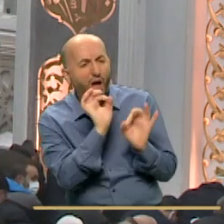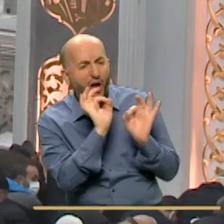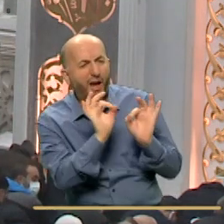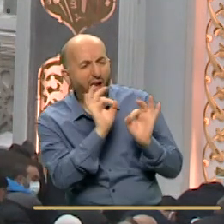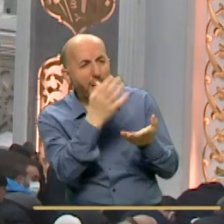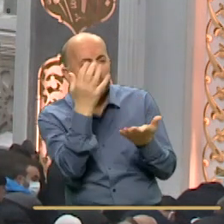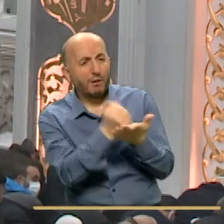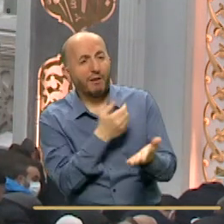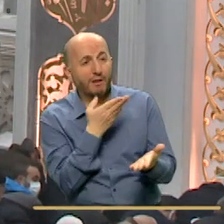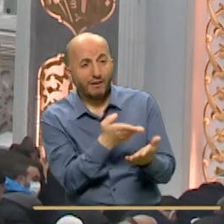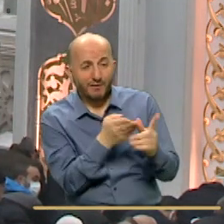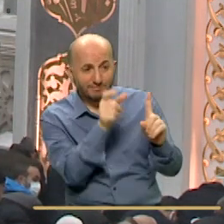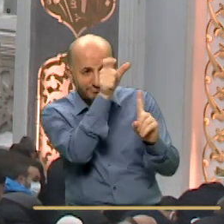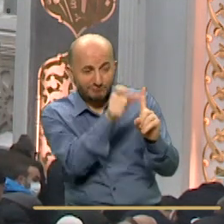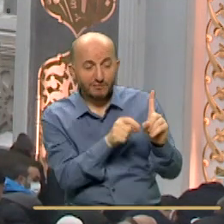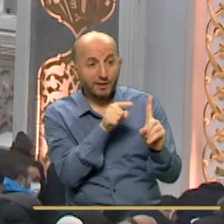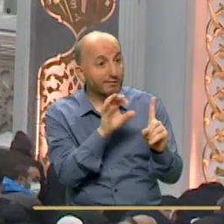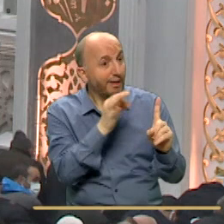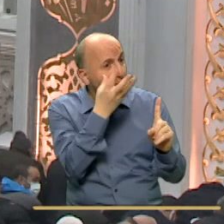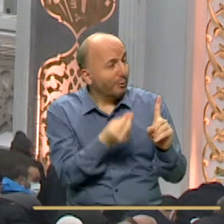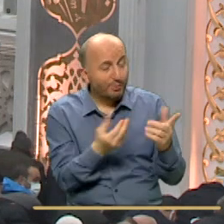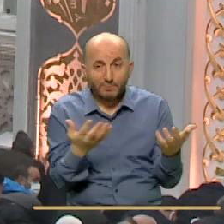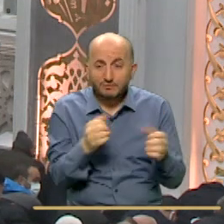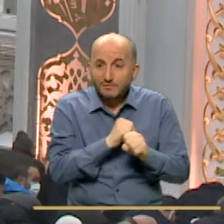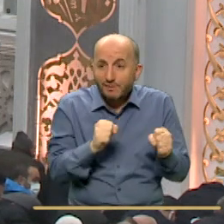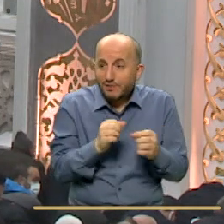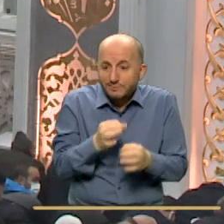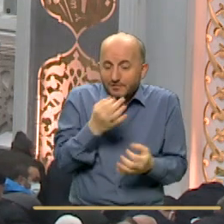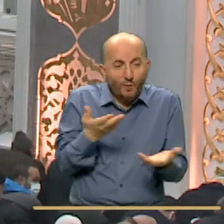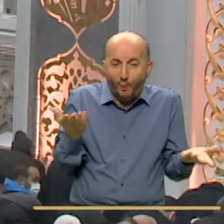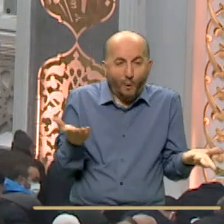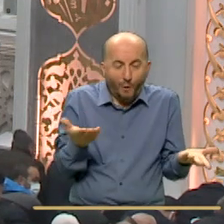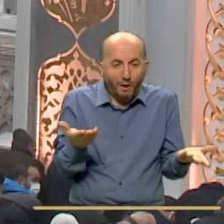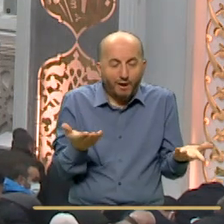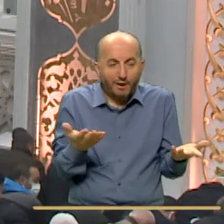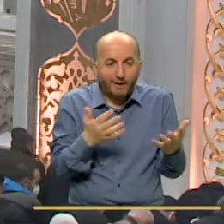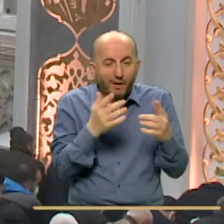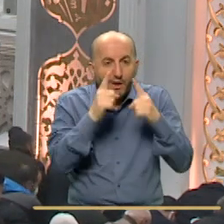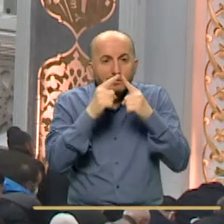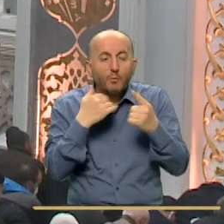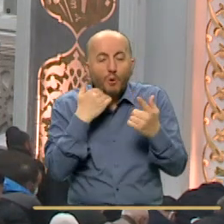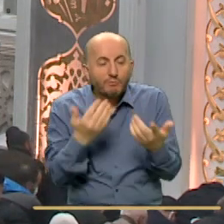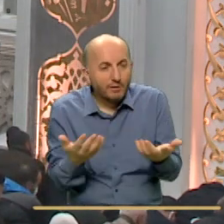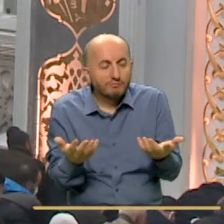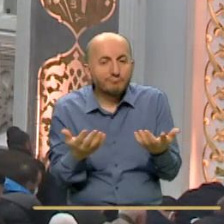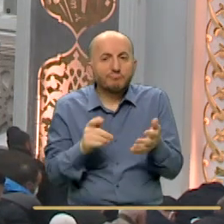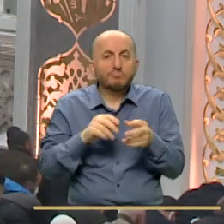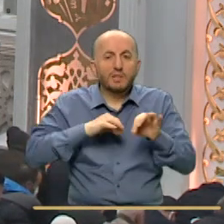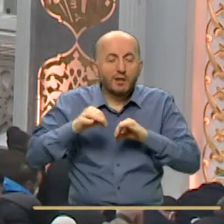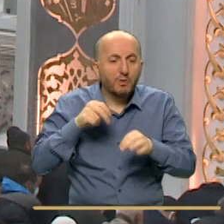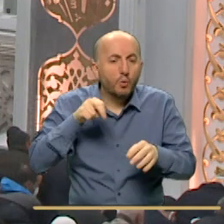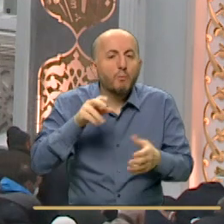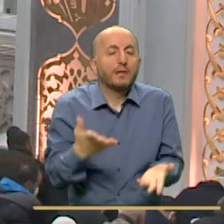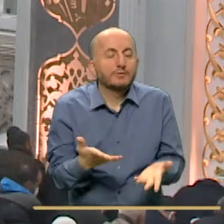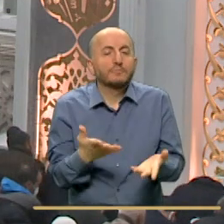her halükarda kazançlıdır mümin. Nasıl oluyor hocam? Zarar eden insan, hesap ettiği gibi olmaz işler, planladığı gibi